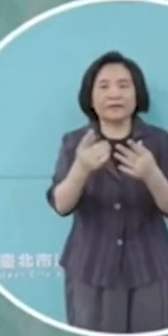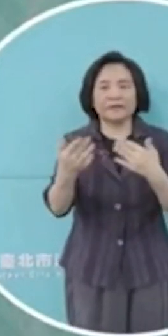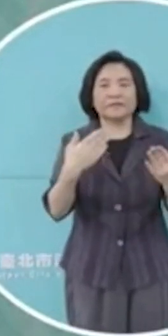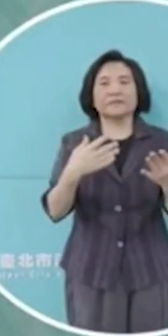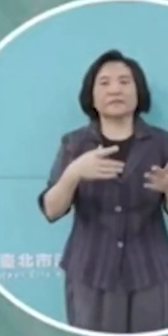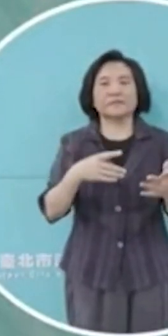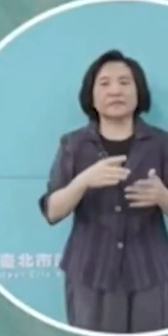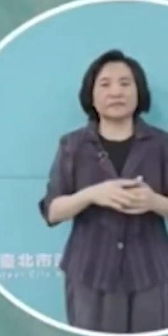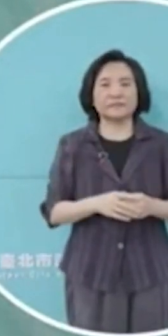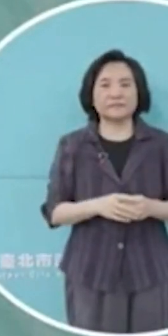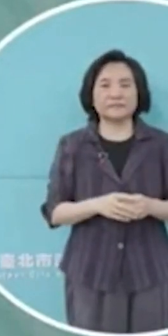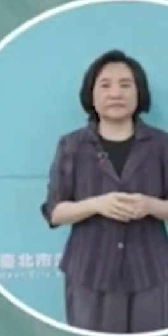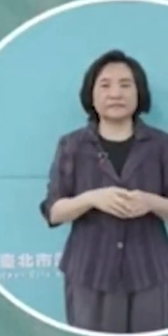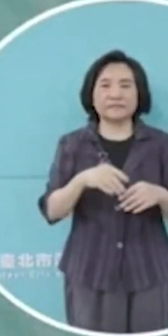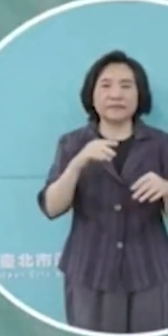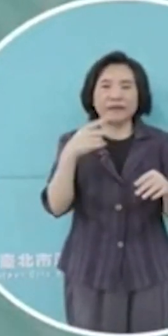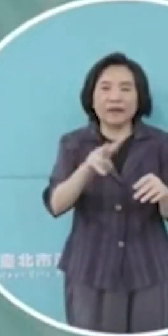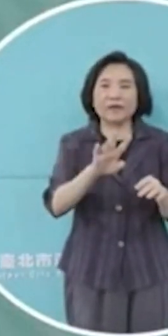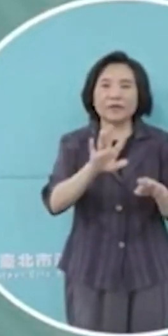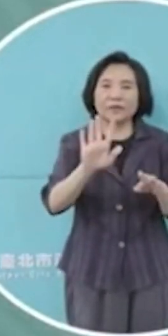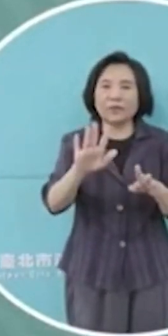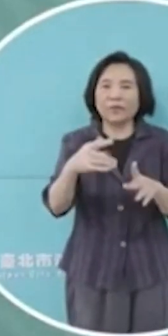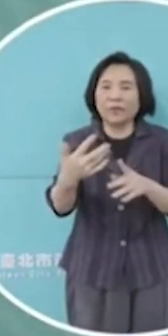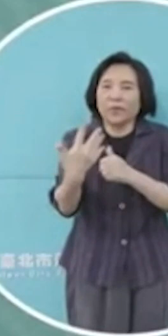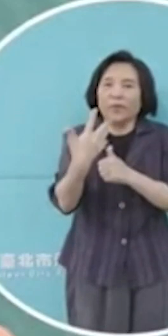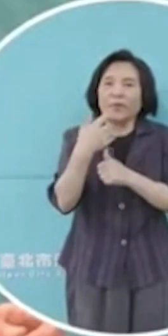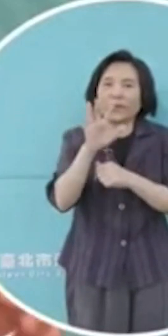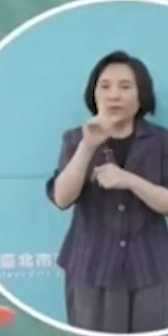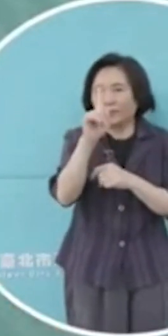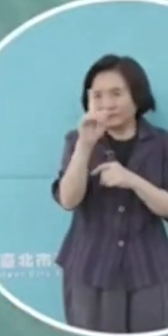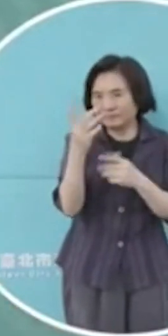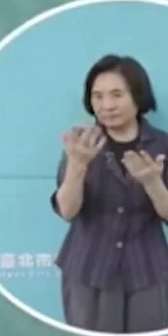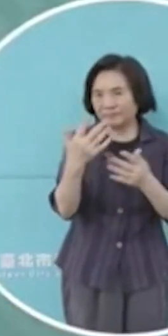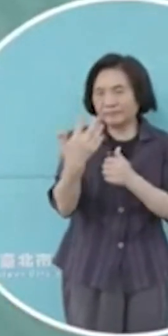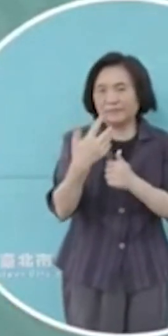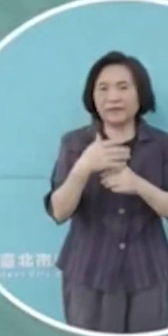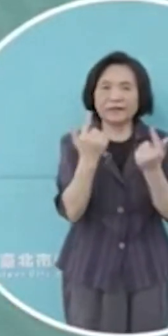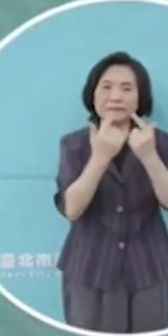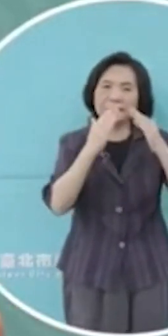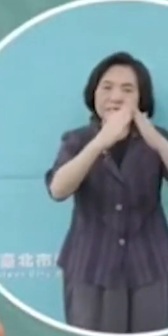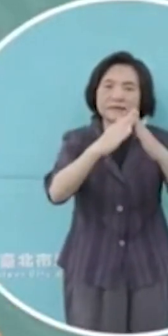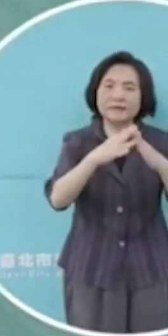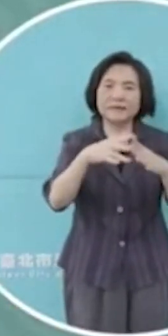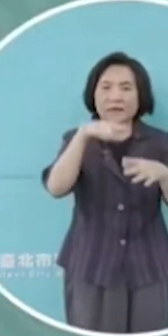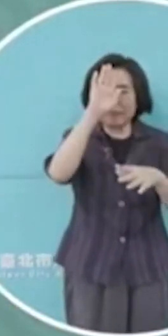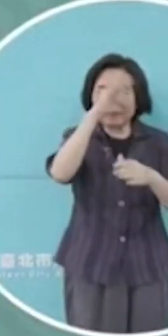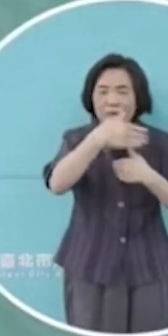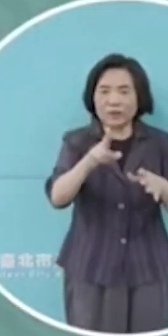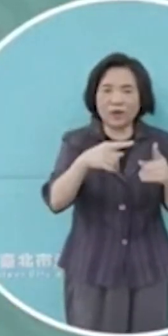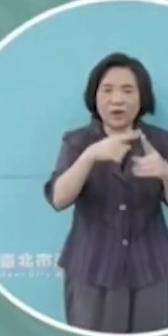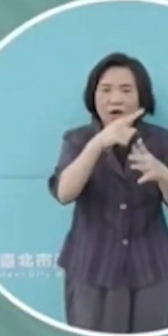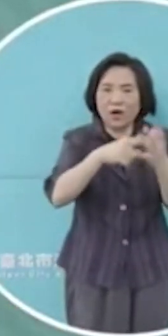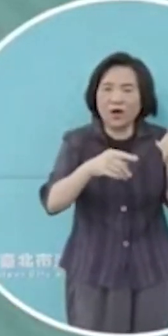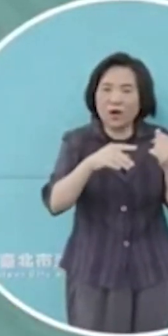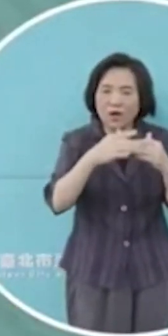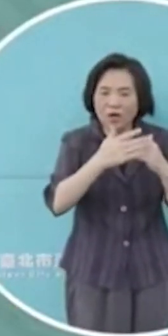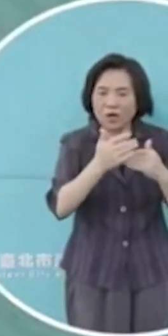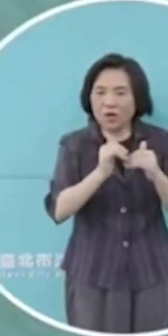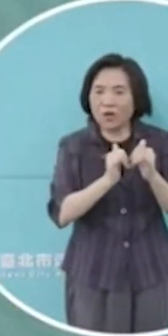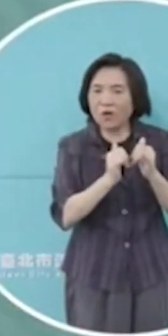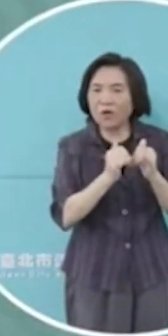诊。那有很多人一直在问一个问题，就是说。那台北市病床加起来不是好几千床吗？为什么只